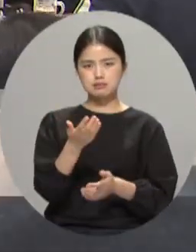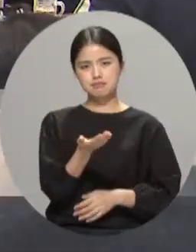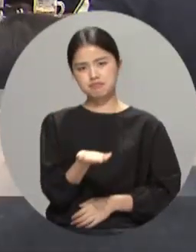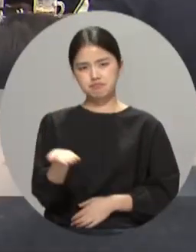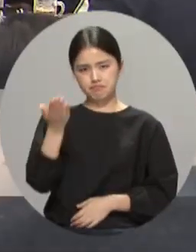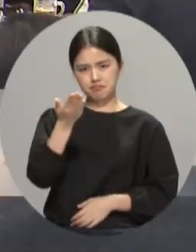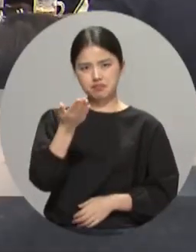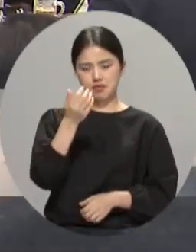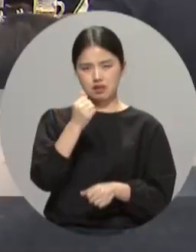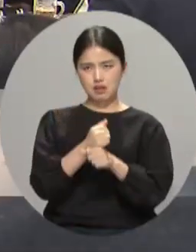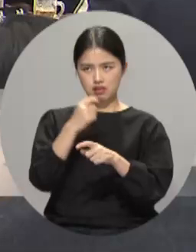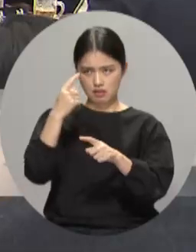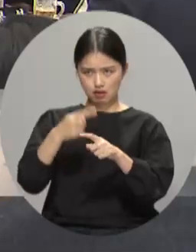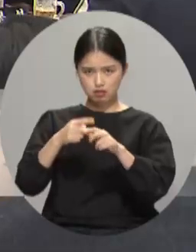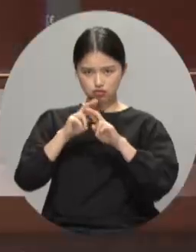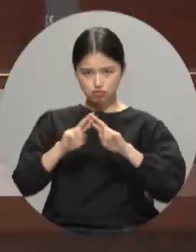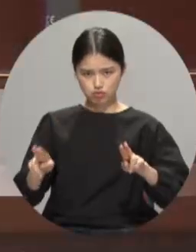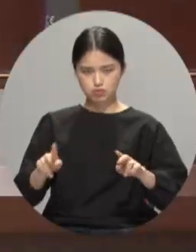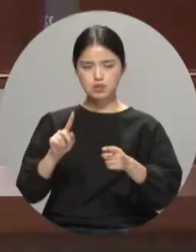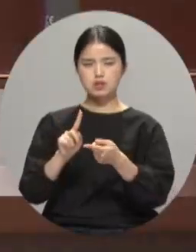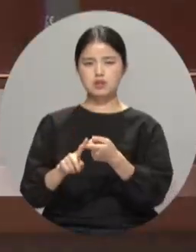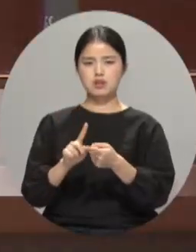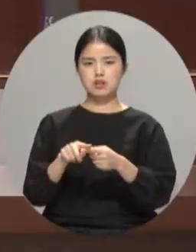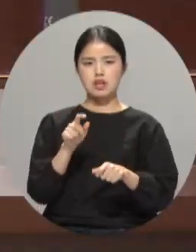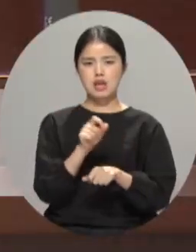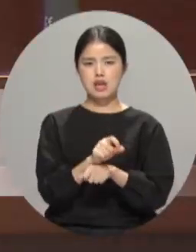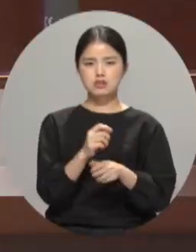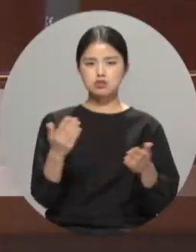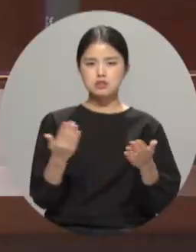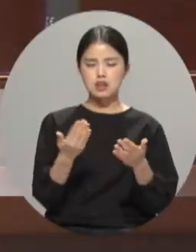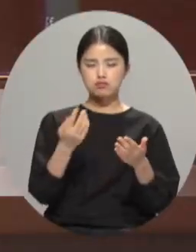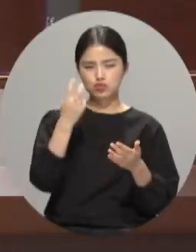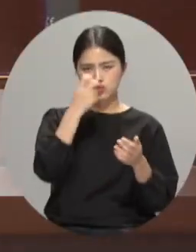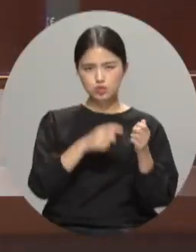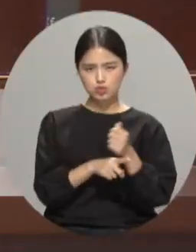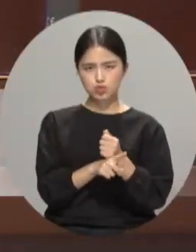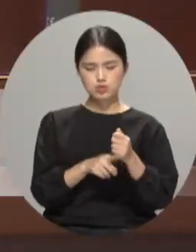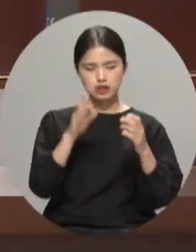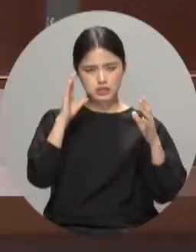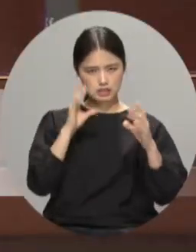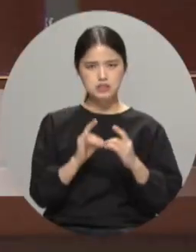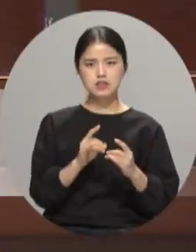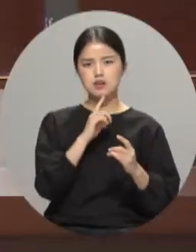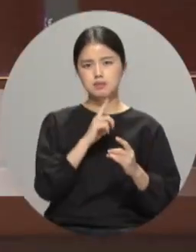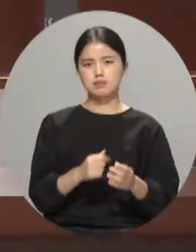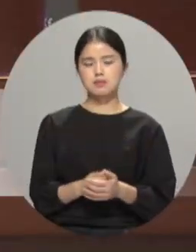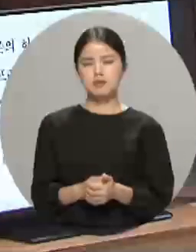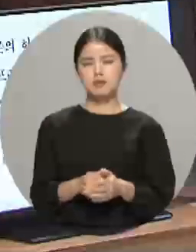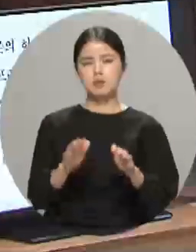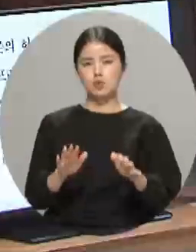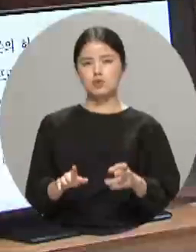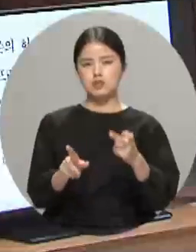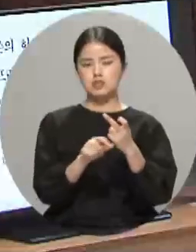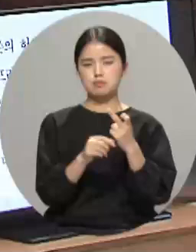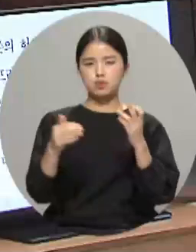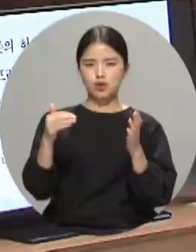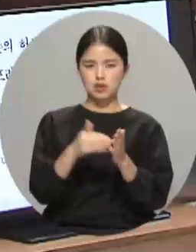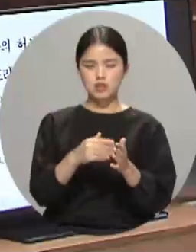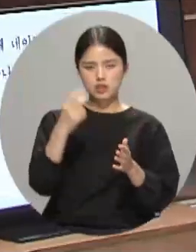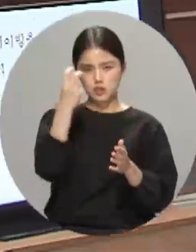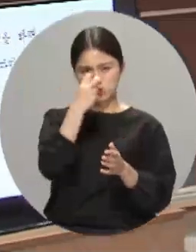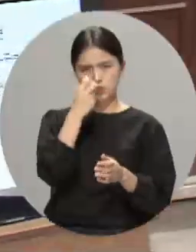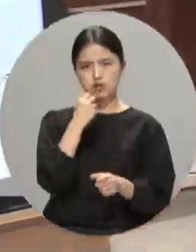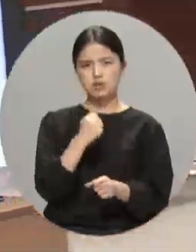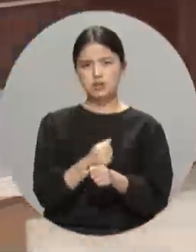승진시켰다 취소한 사안에 대한 행정 사무조사를 의결했습니다 시의회는 오는 11월까지 조사를